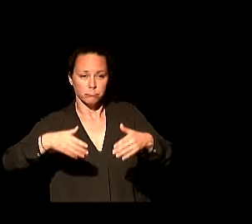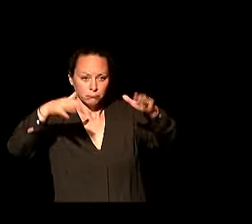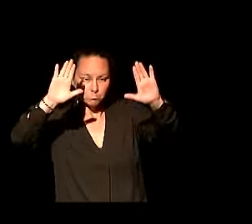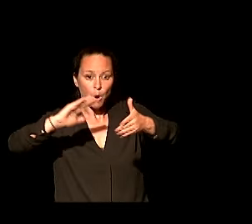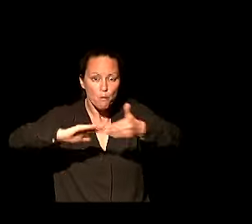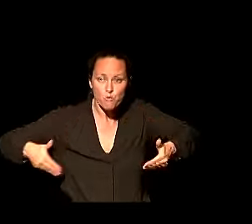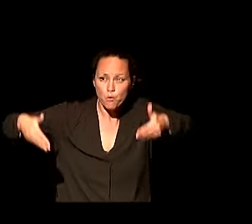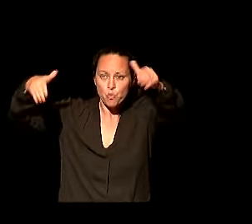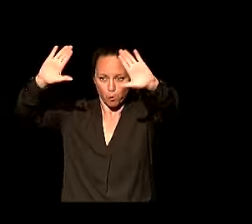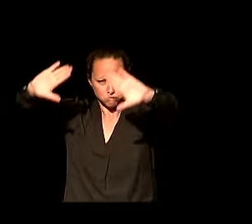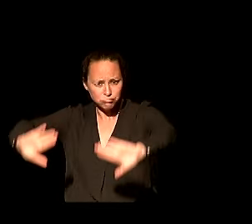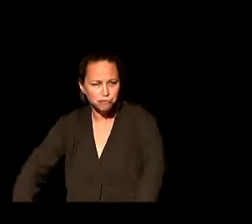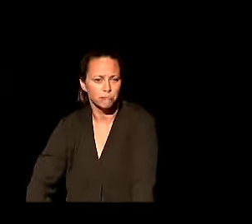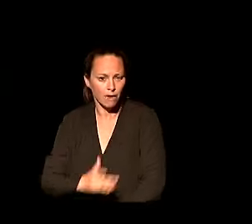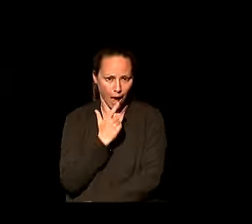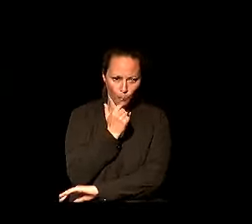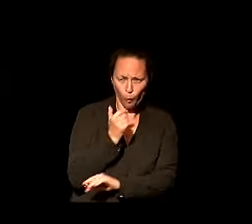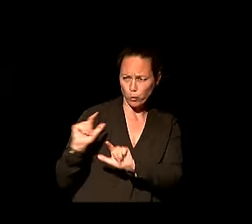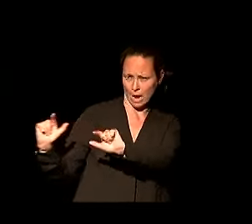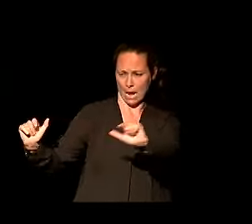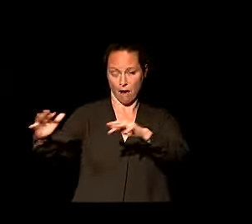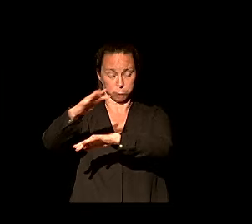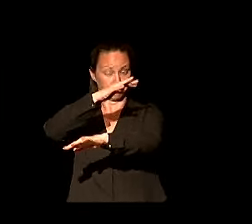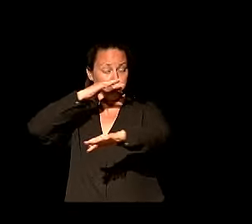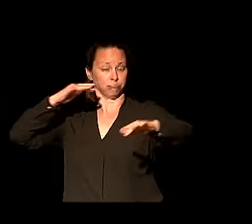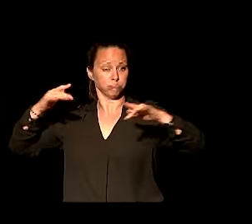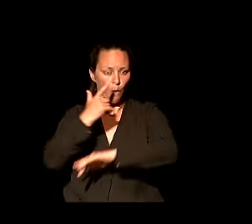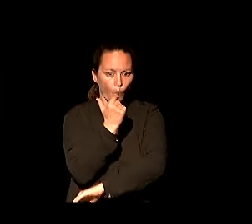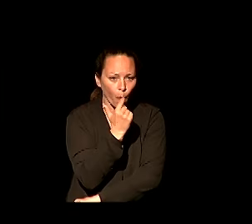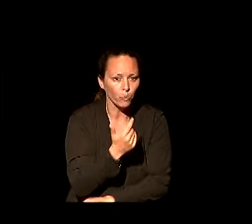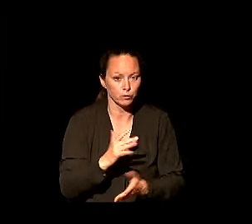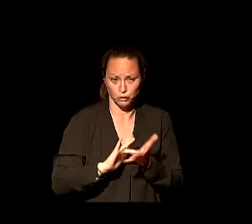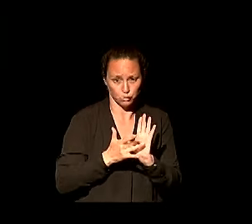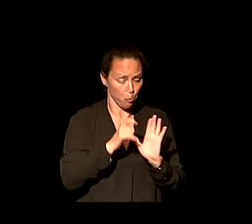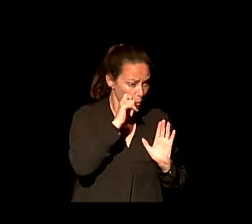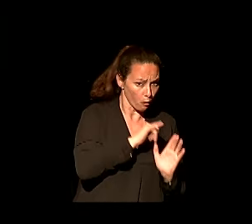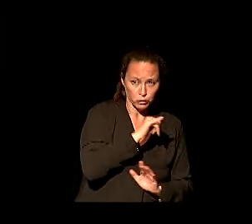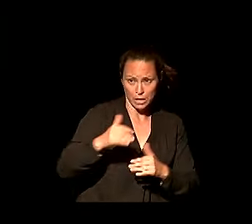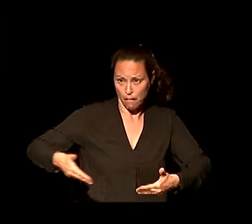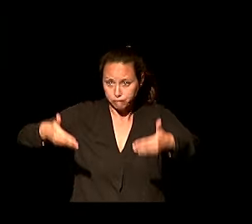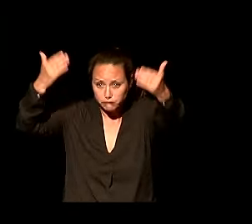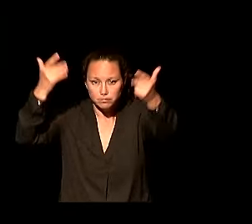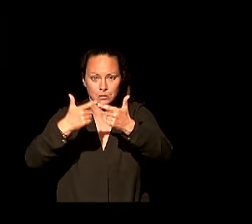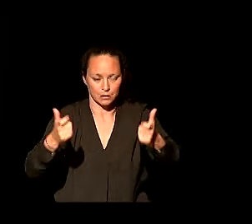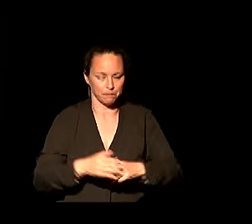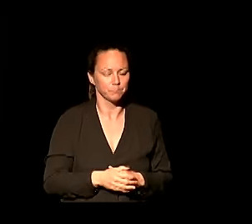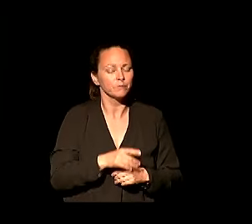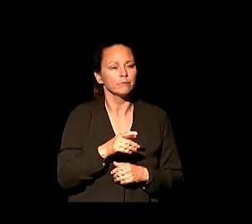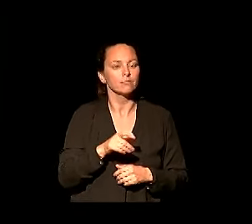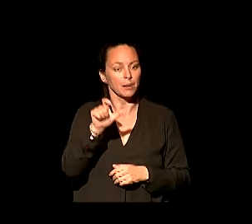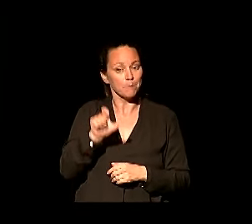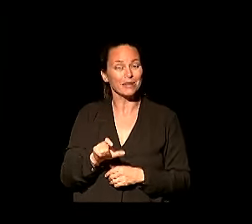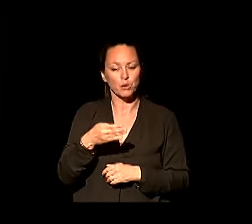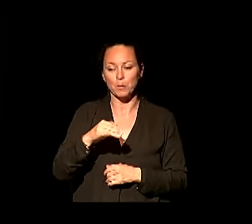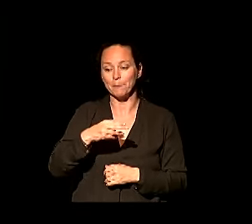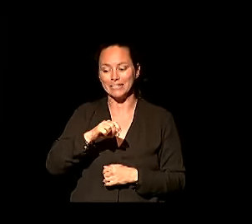a comme un rouge qui vient comme ça envahir, je dirais, le décor. Et Vicente Minelli